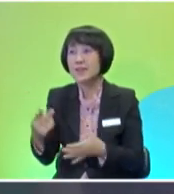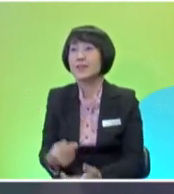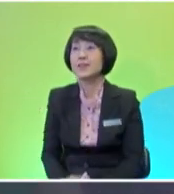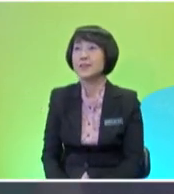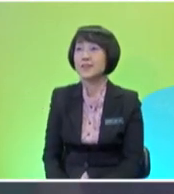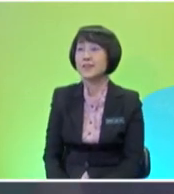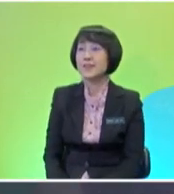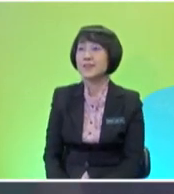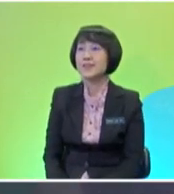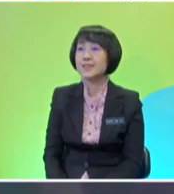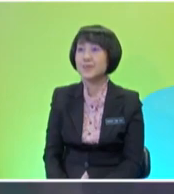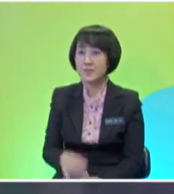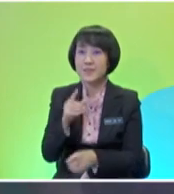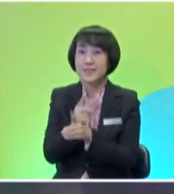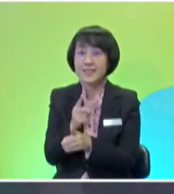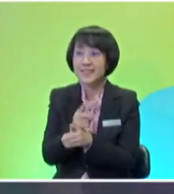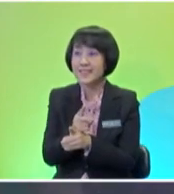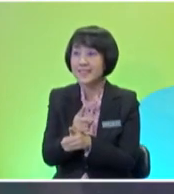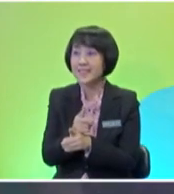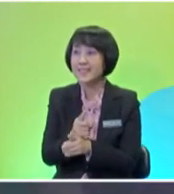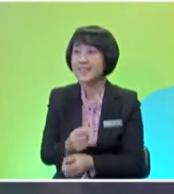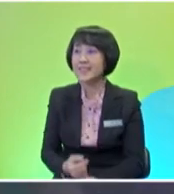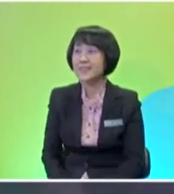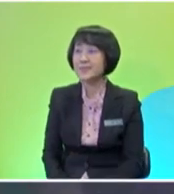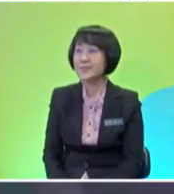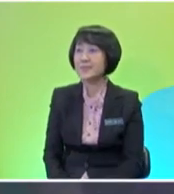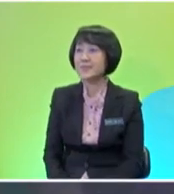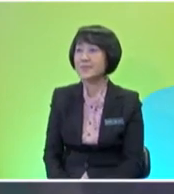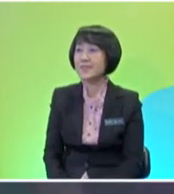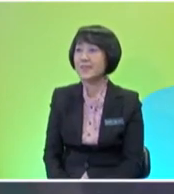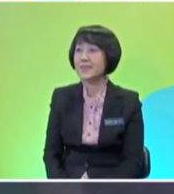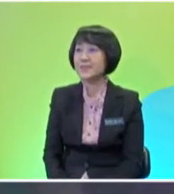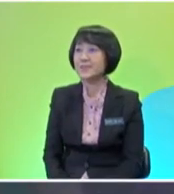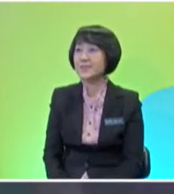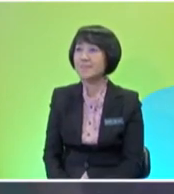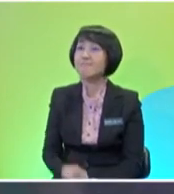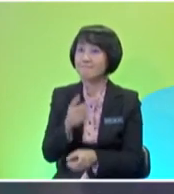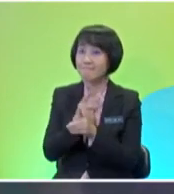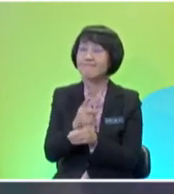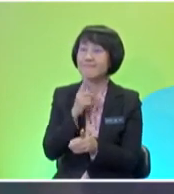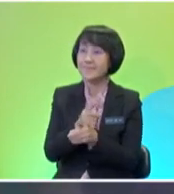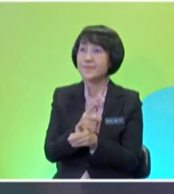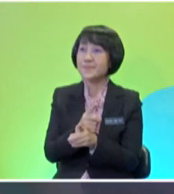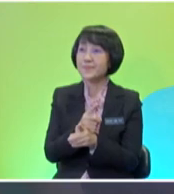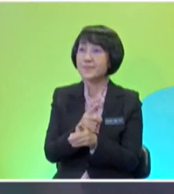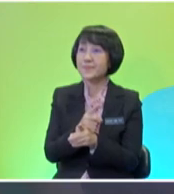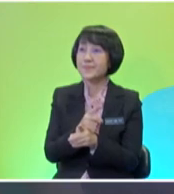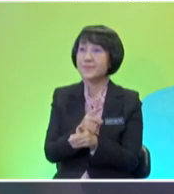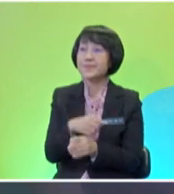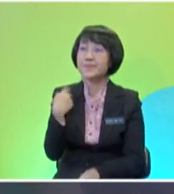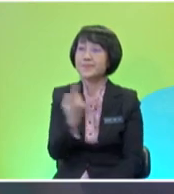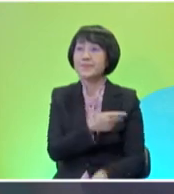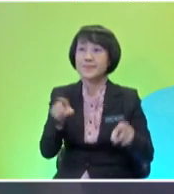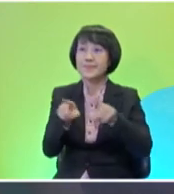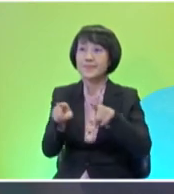betul. Kena ingat kita belajar bukan dalam kelas je kan. Kita boleh belajar di luar juga. Jadi kita akan sama-sama